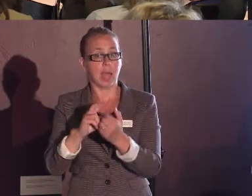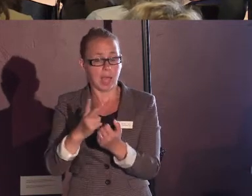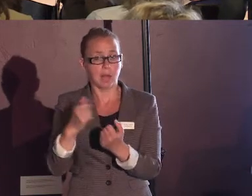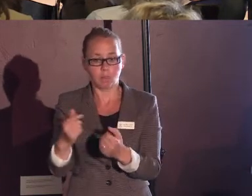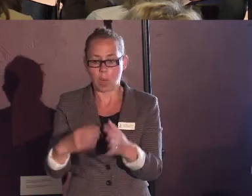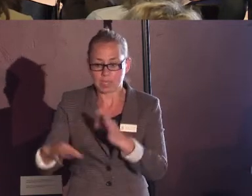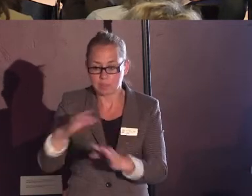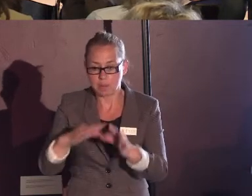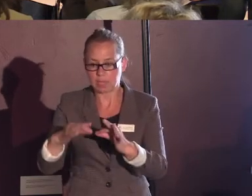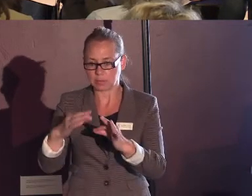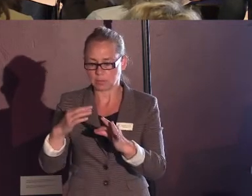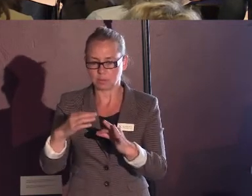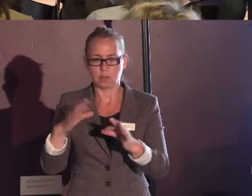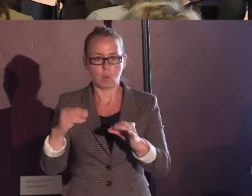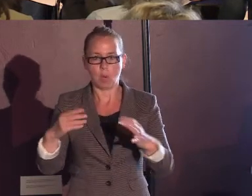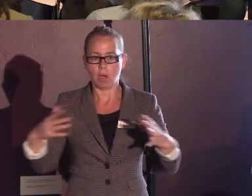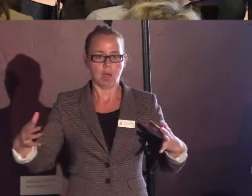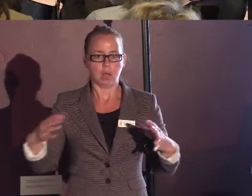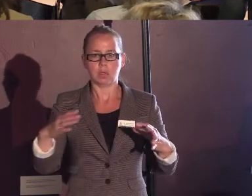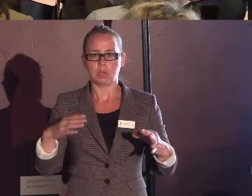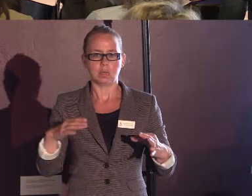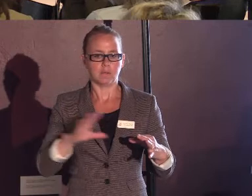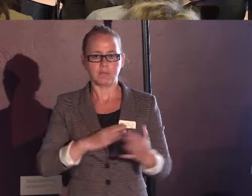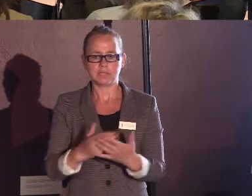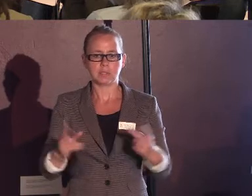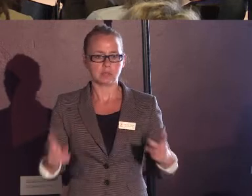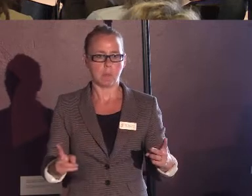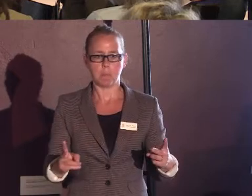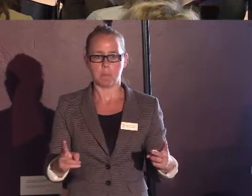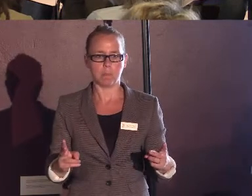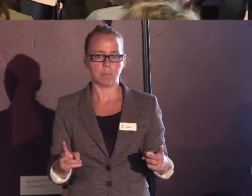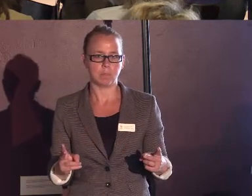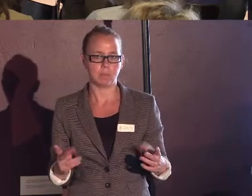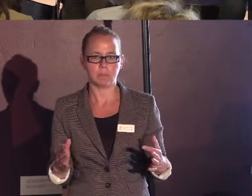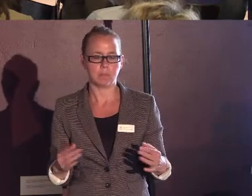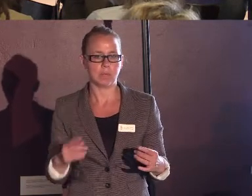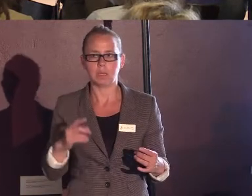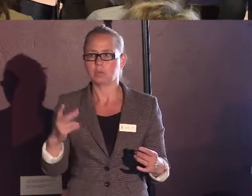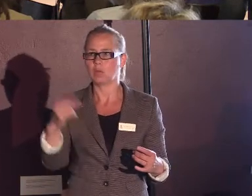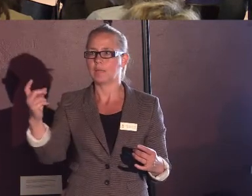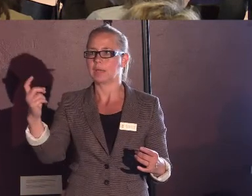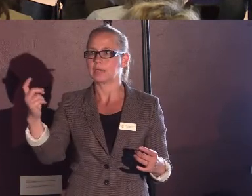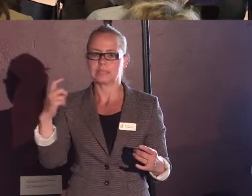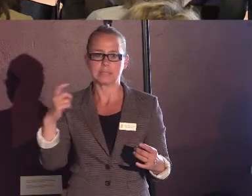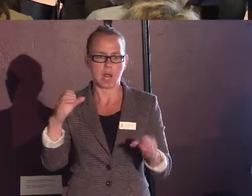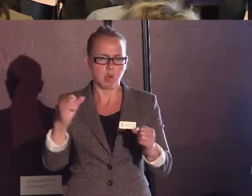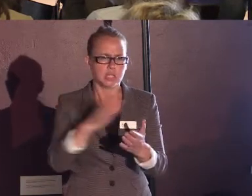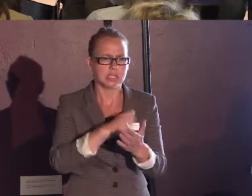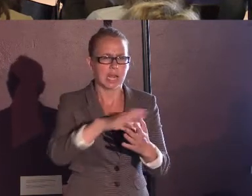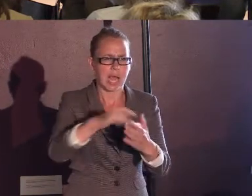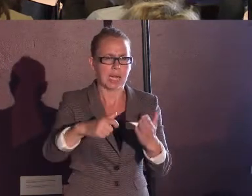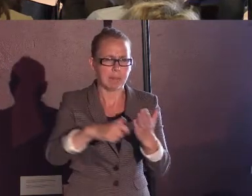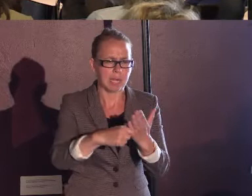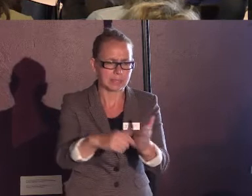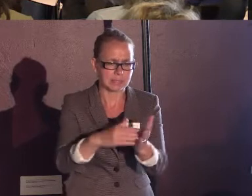experimenten och ta dem hur stora som helst. Det finns ingen kritiken att inte sälja alla biljetter ända